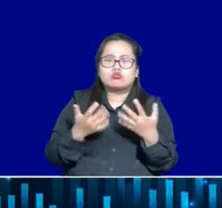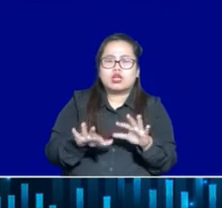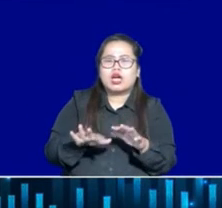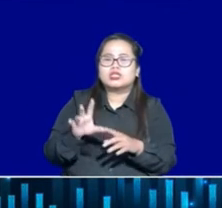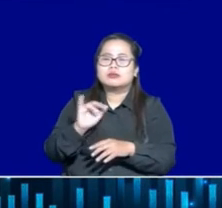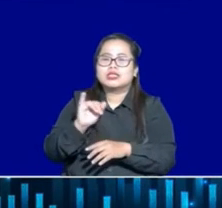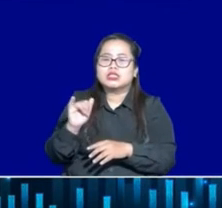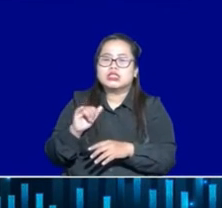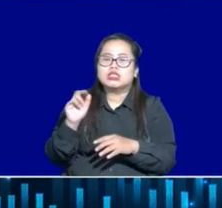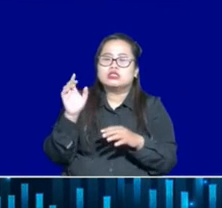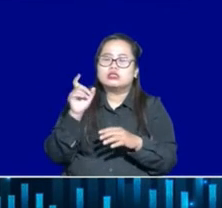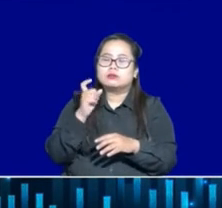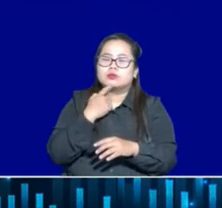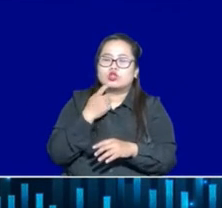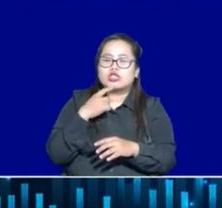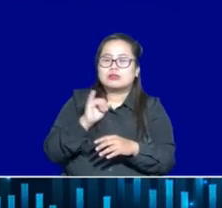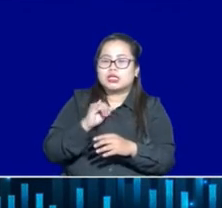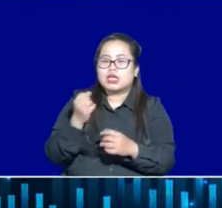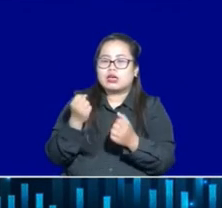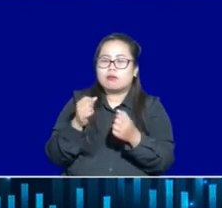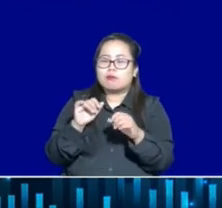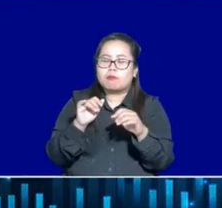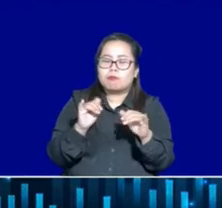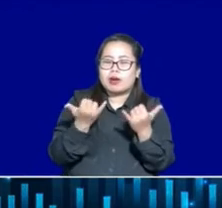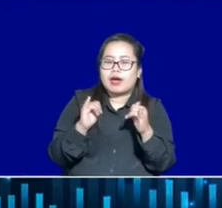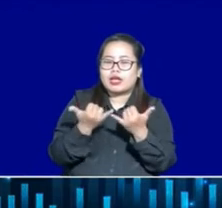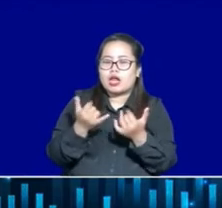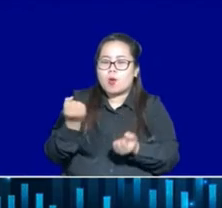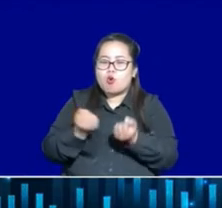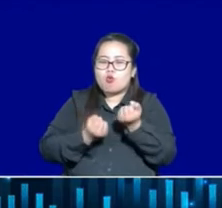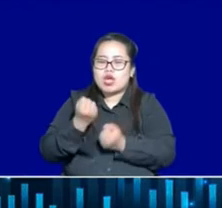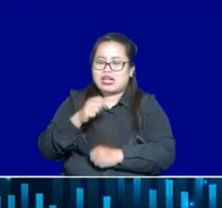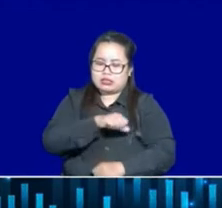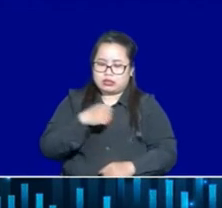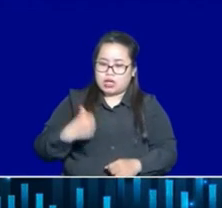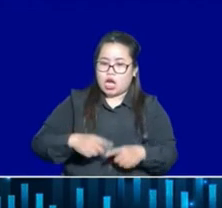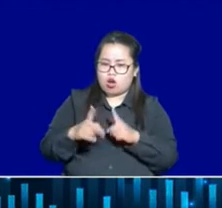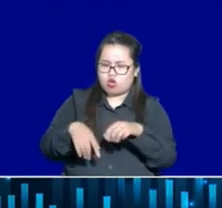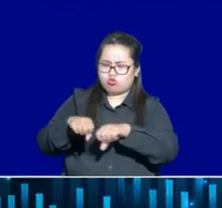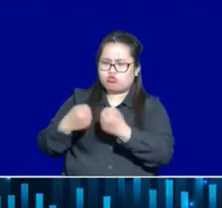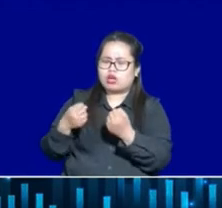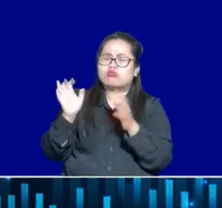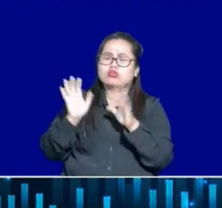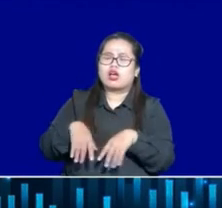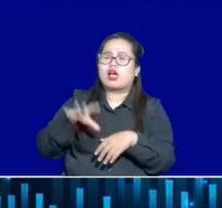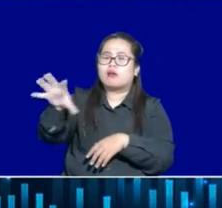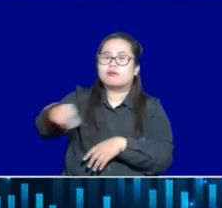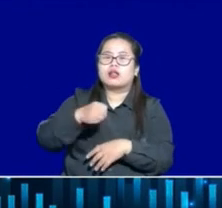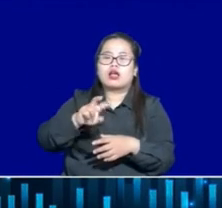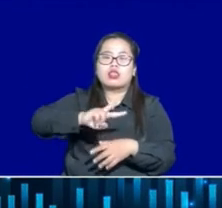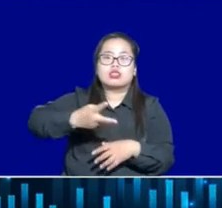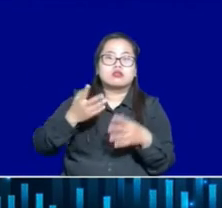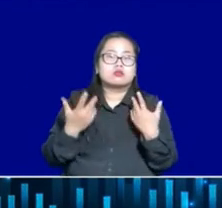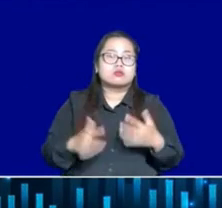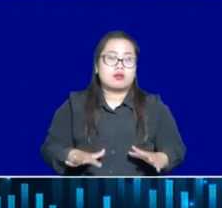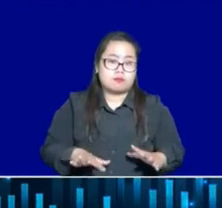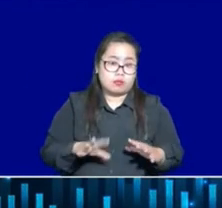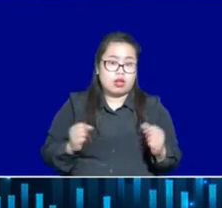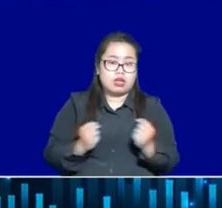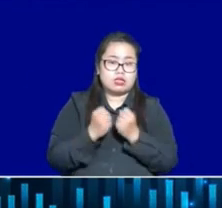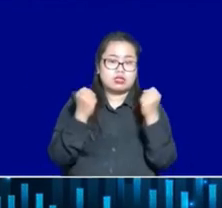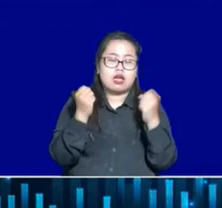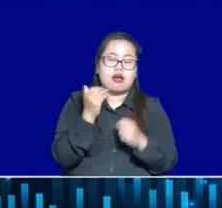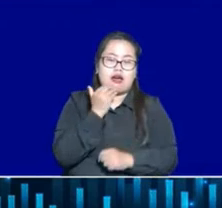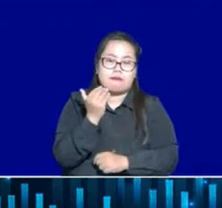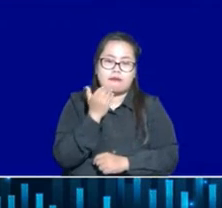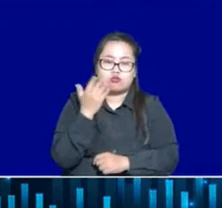mainan mobil-mobilan dari Cina. Jadi kalau rusak, ambil ganti satu. Gitu. Dan energinya lebih gampang